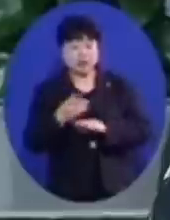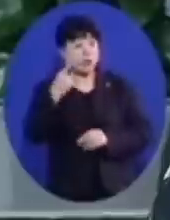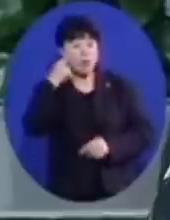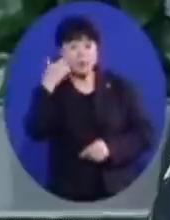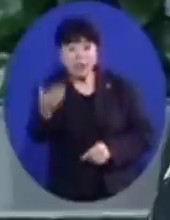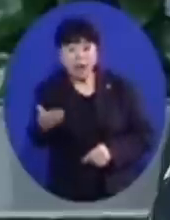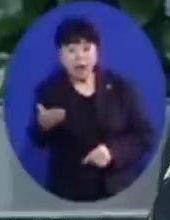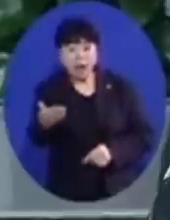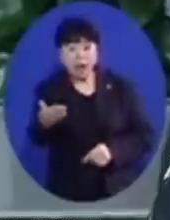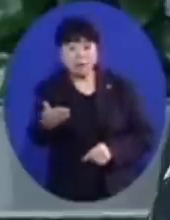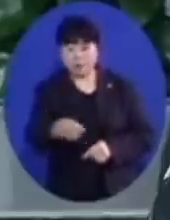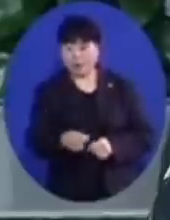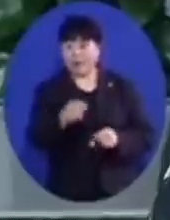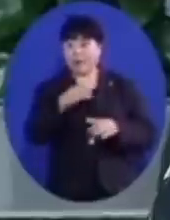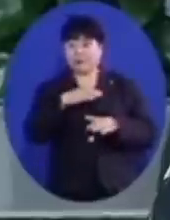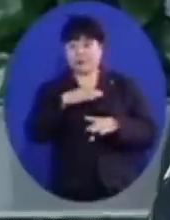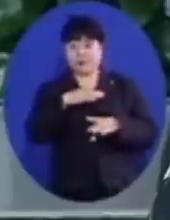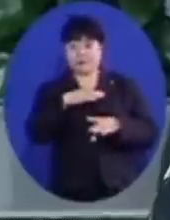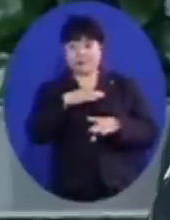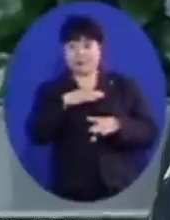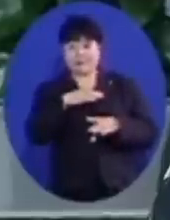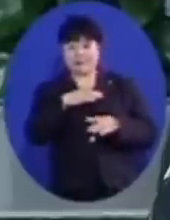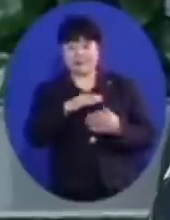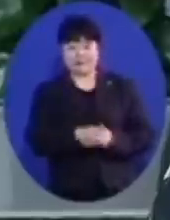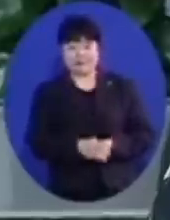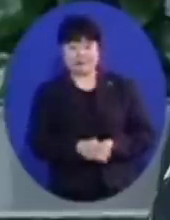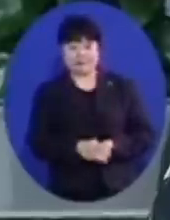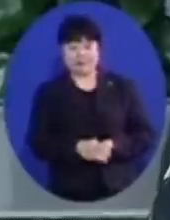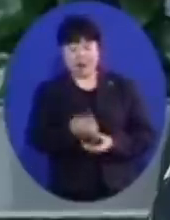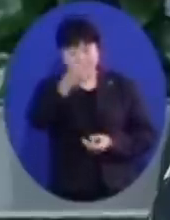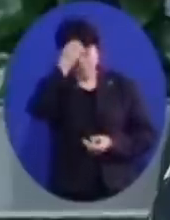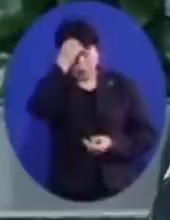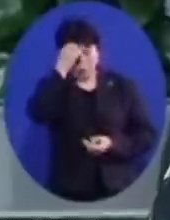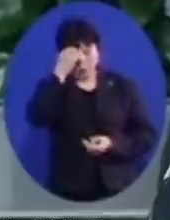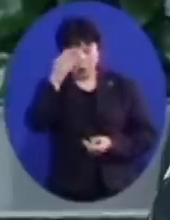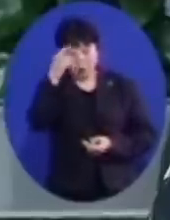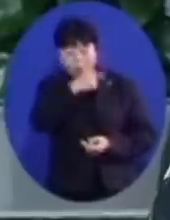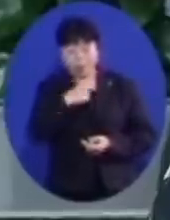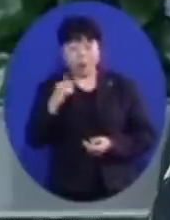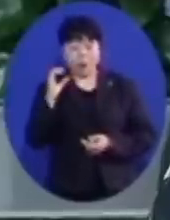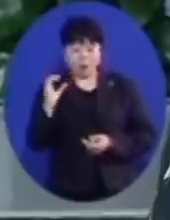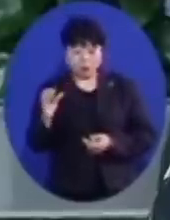방대한 질문을 내게 했습니다 그걸 다 설명하자면